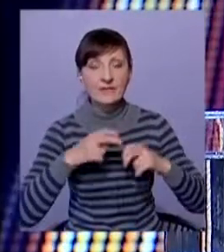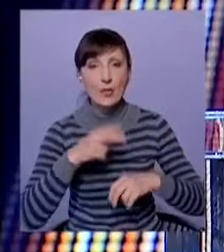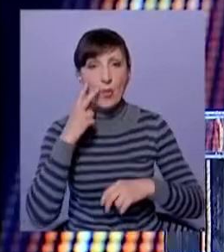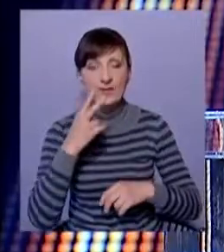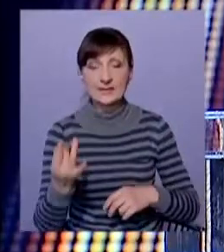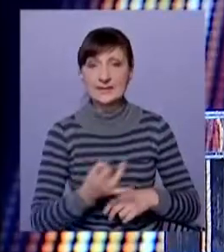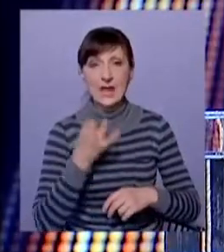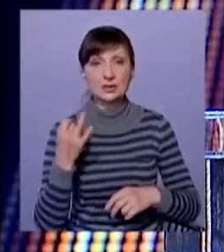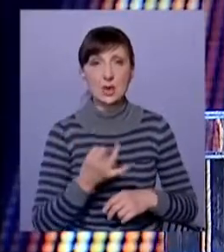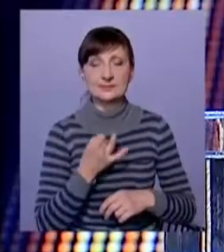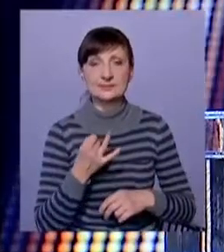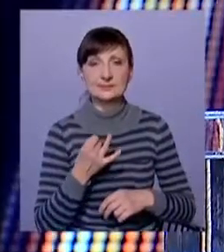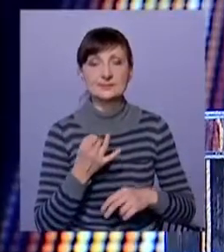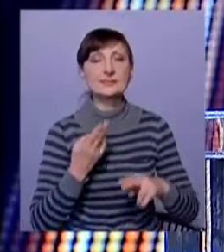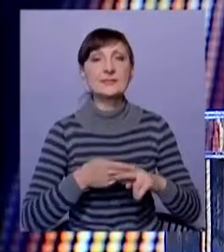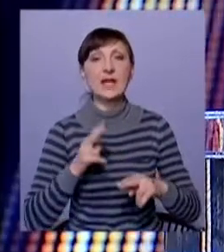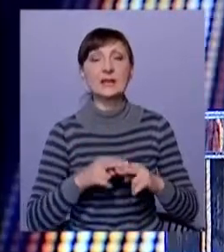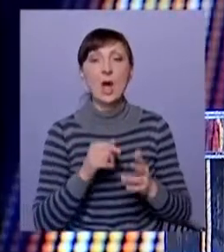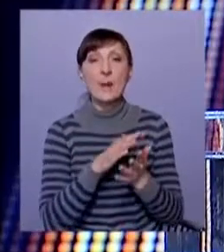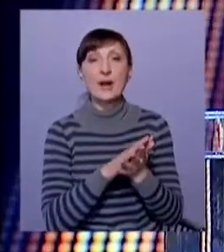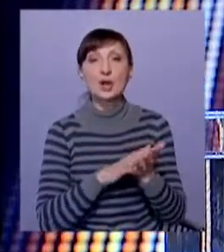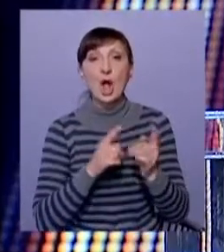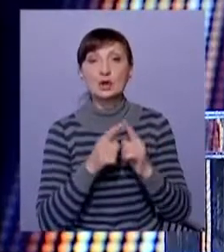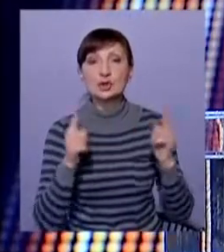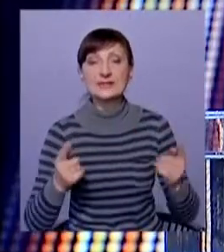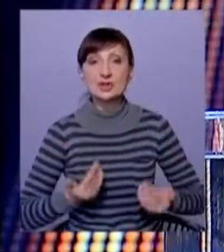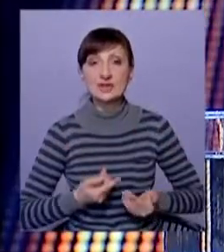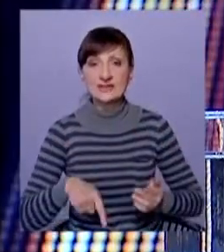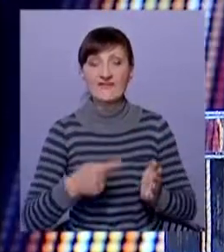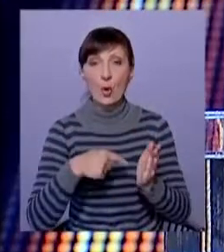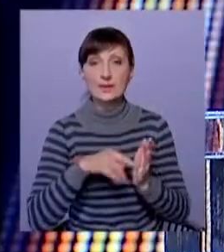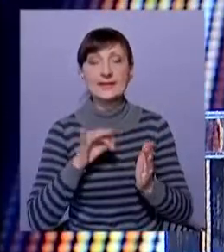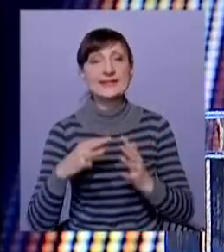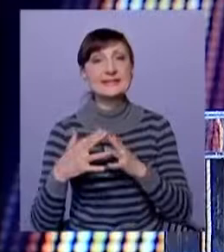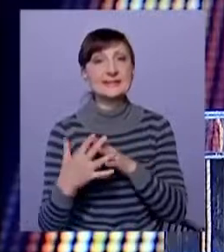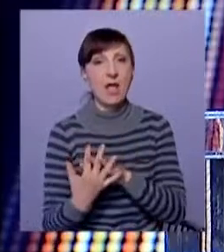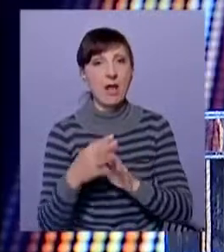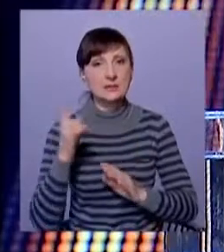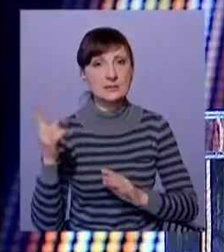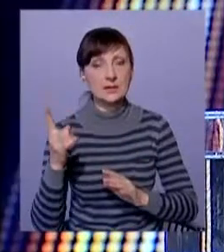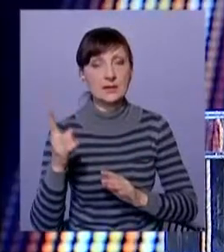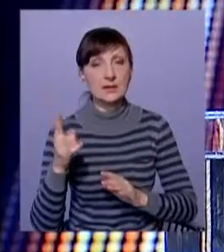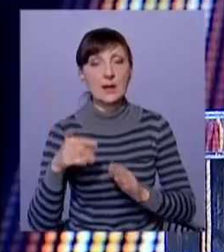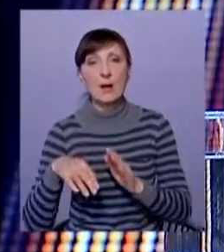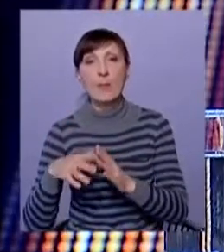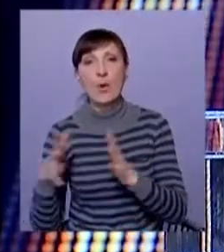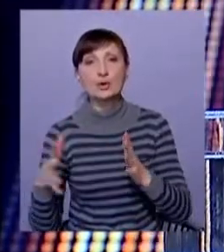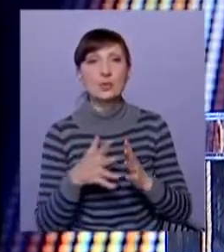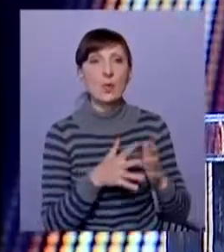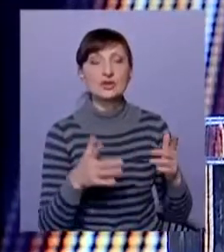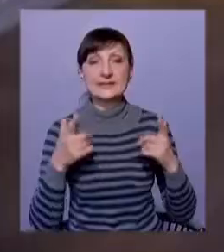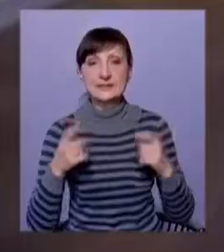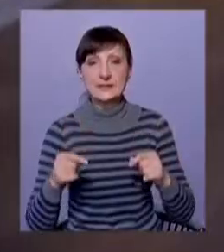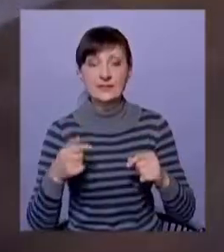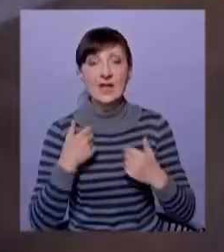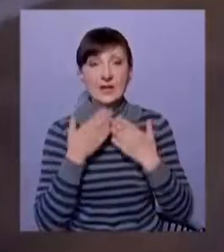уже начали его обсуждать, это продолжительность жизни в городе и в сельской местности. Я вычитал, что в городе